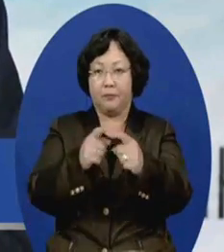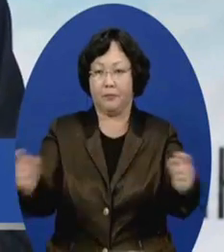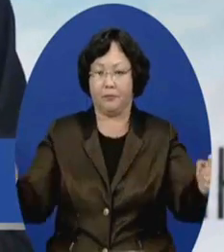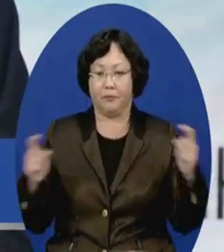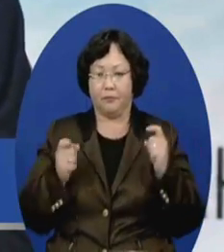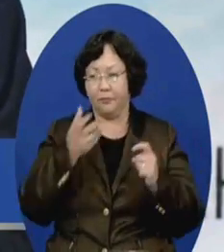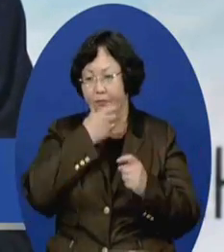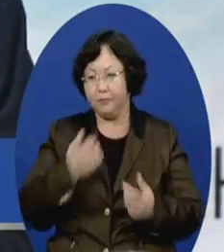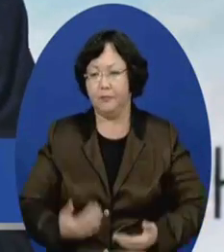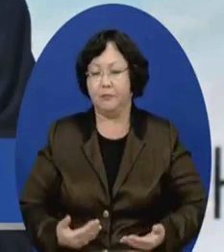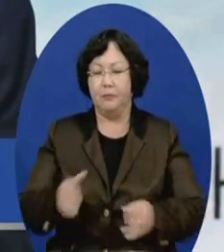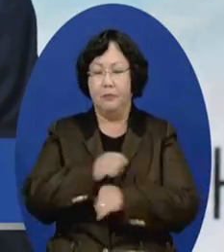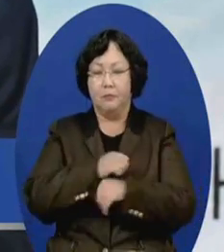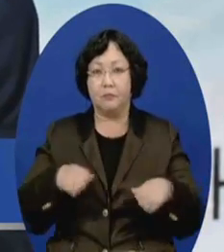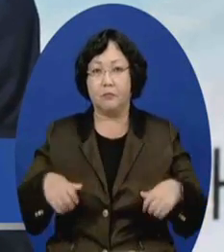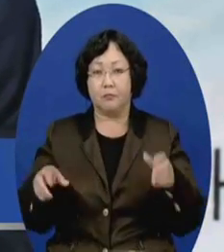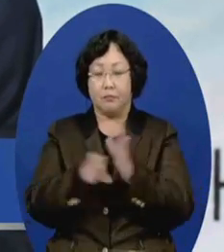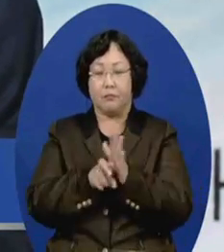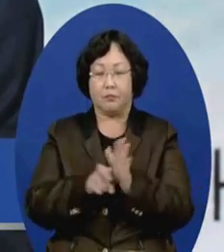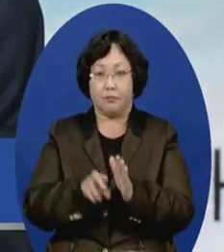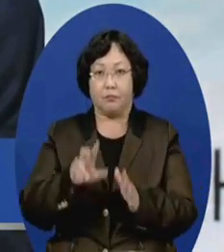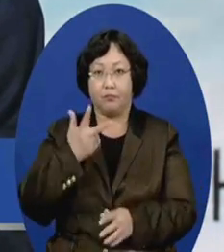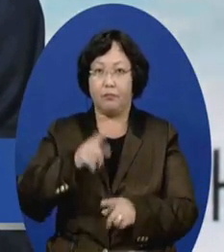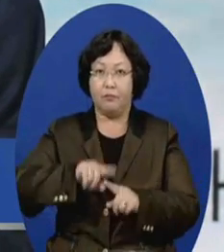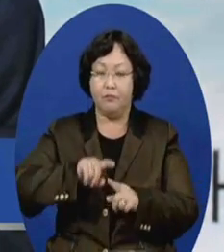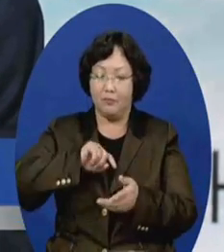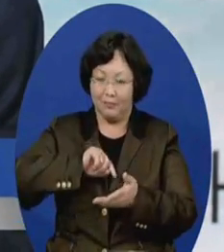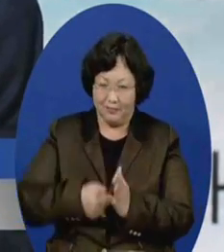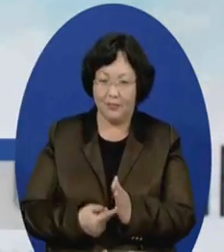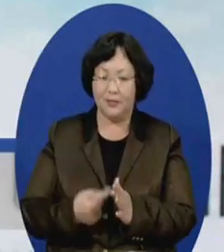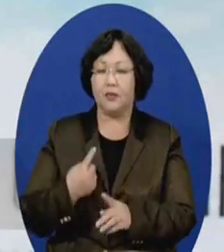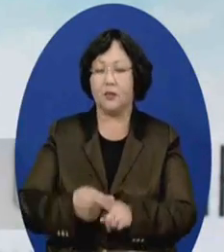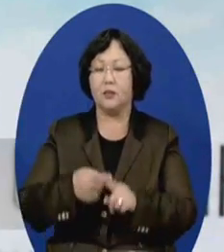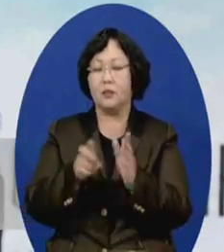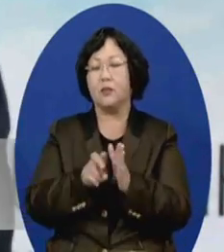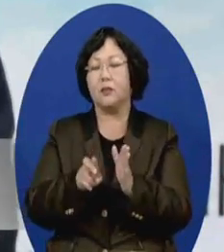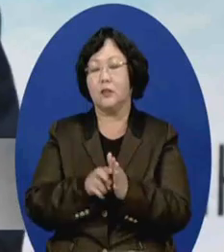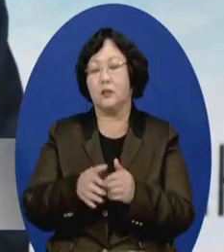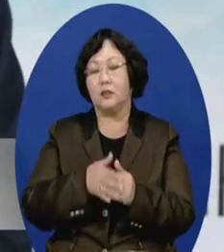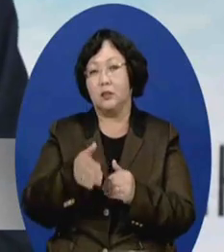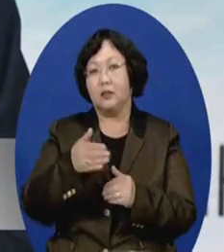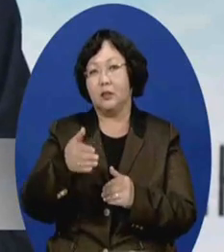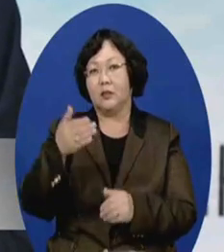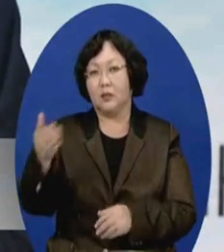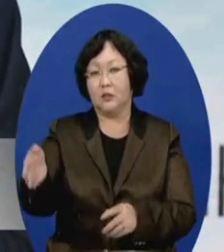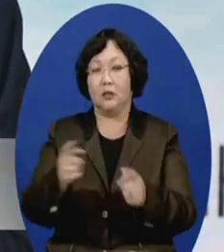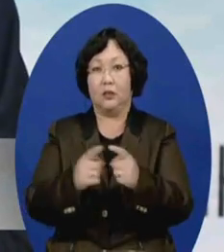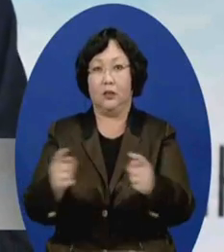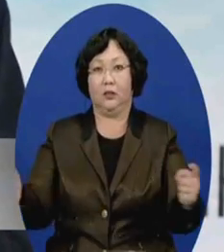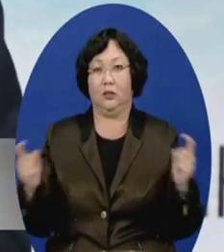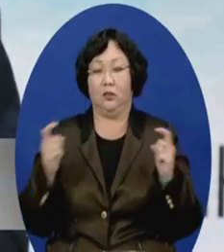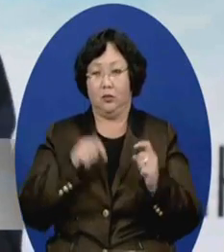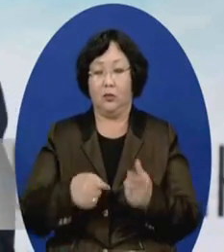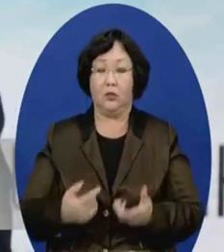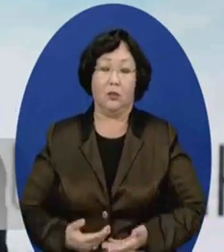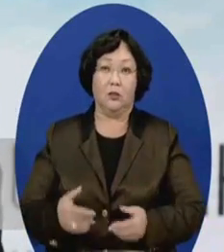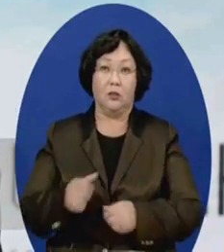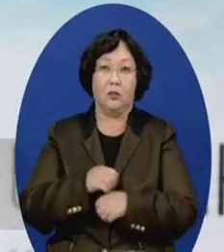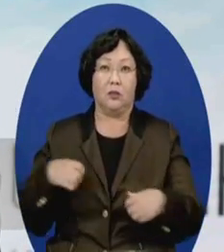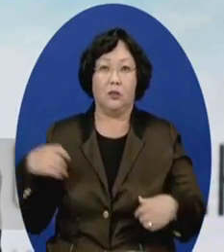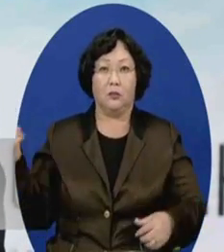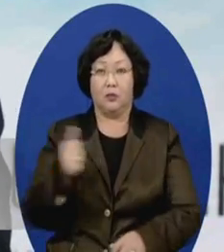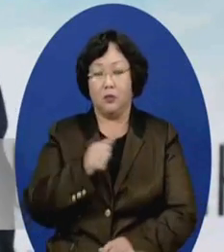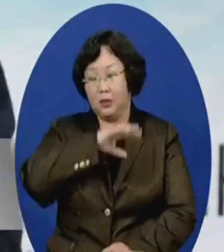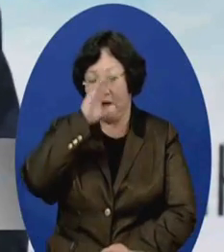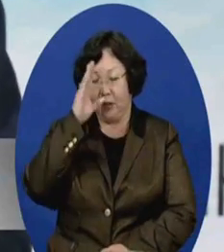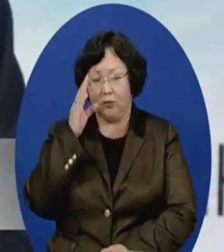сайхан амьдрах хэрэгдэм боломжийг 3 дахин нэмсэн ийм сайхан боломжууд гарч байна гэж харж байна. Тэгэхээр цаашдаа бол бид нар ингээд хашаандаа амьдарч байгаа бүх хэрэгдэд энэ